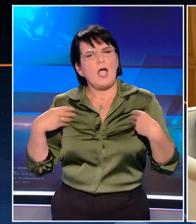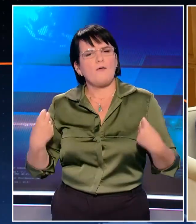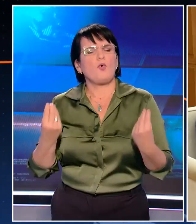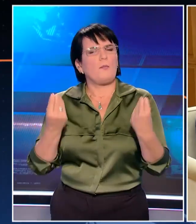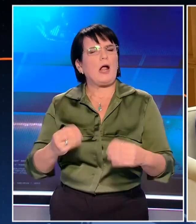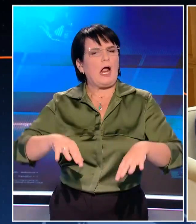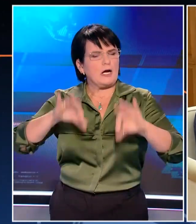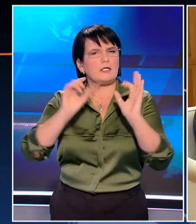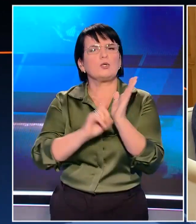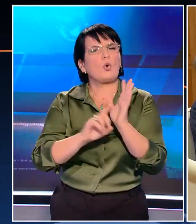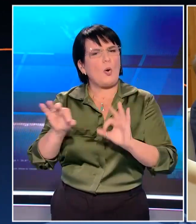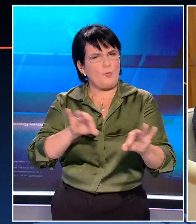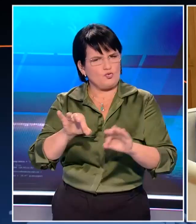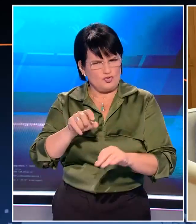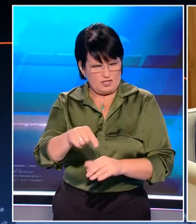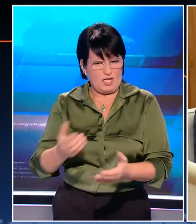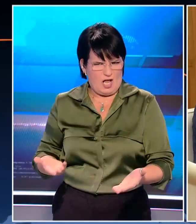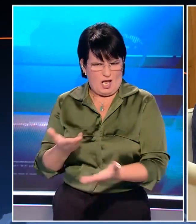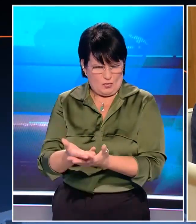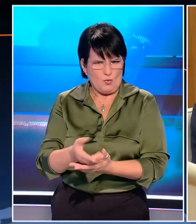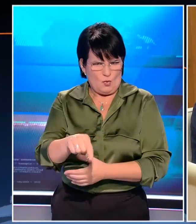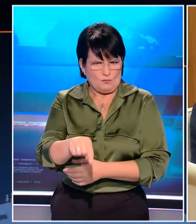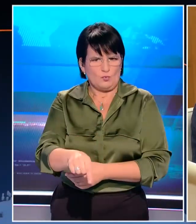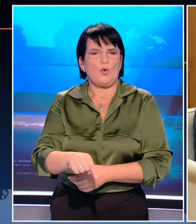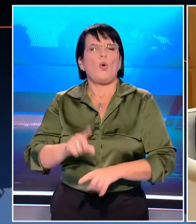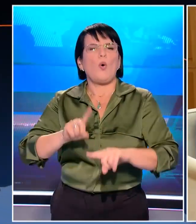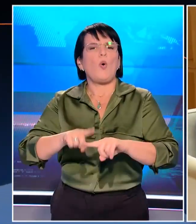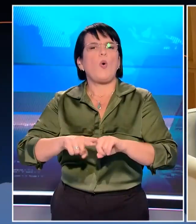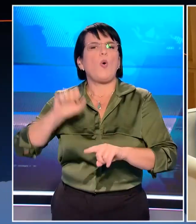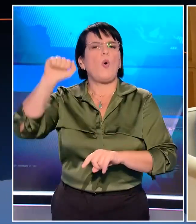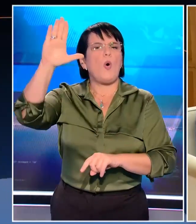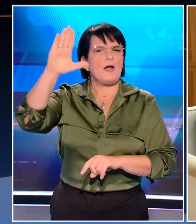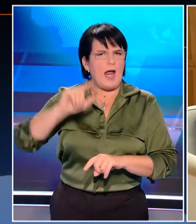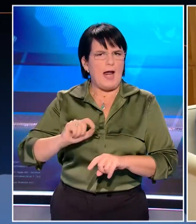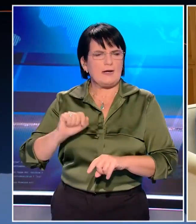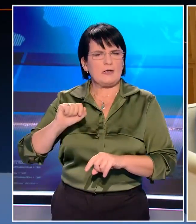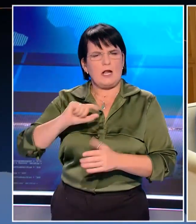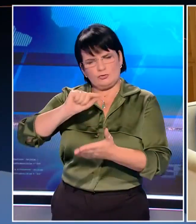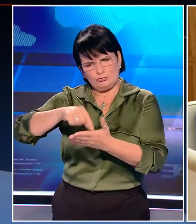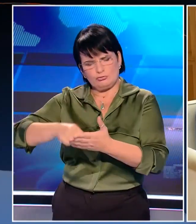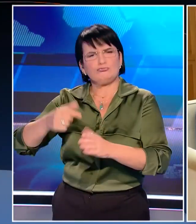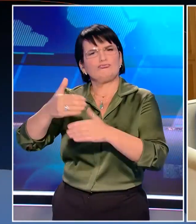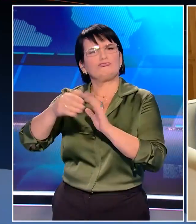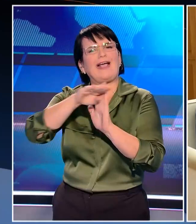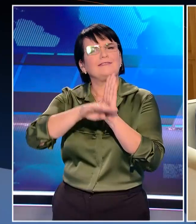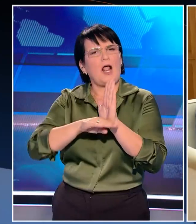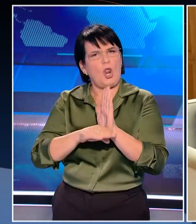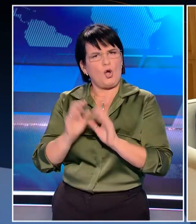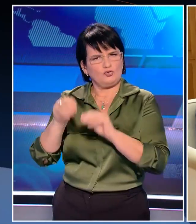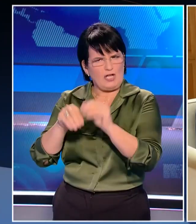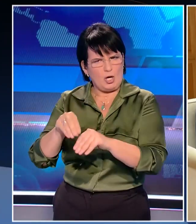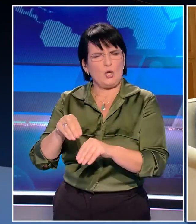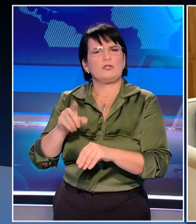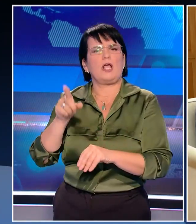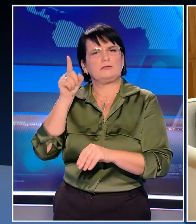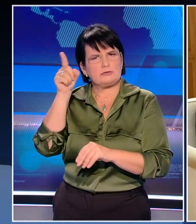το νομοσχέδιο, το οποίο δίνει πια τη δυνατότητα σε όλους τους Έλληνες που είναι εγγεγραμμένοι σε εκλογικούς καταλόγους της